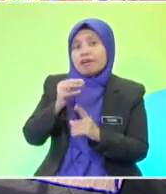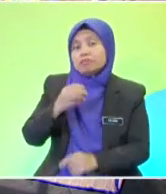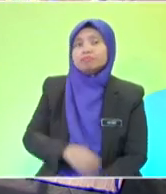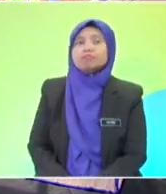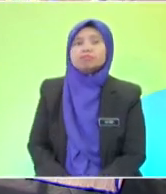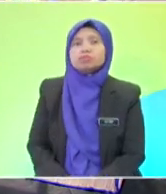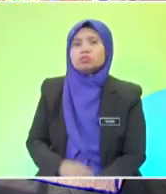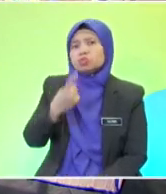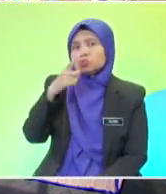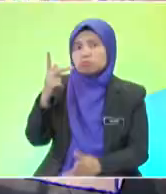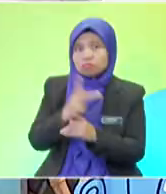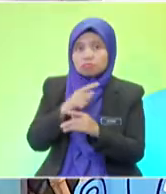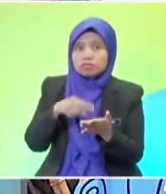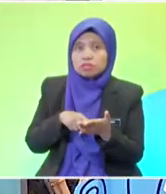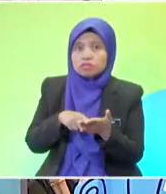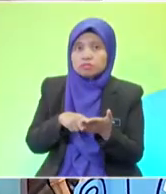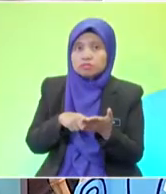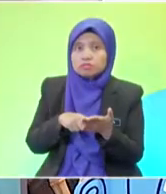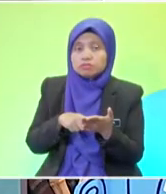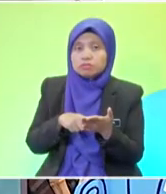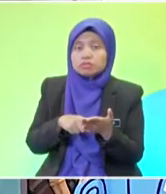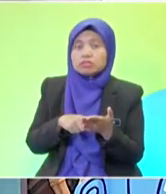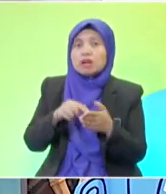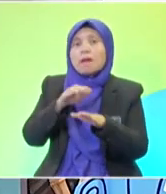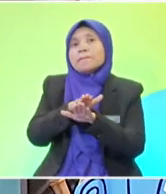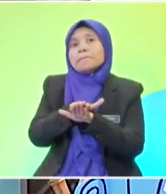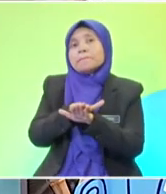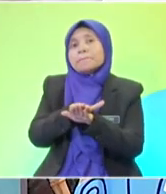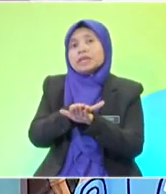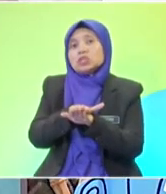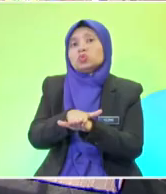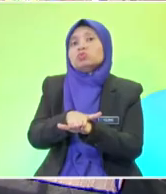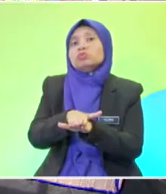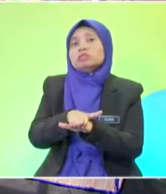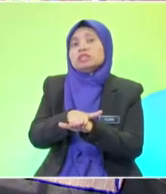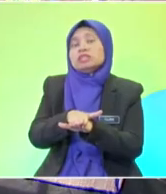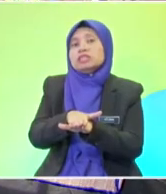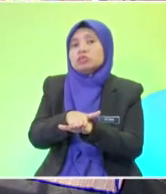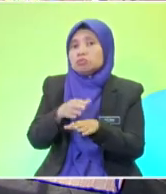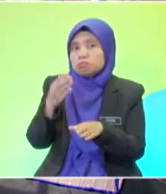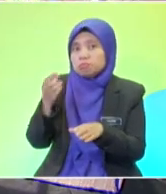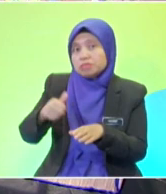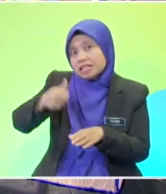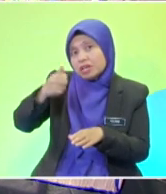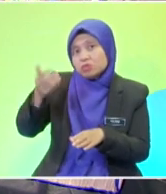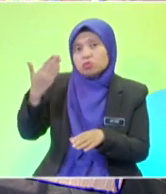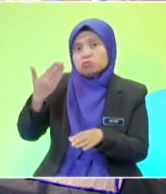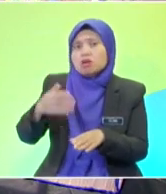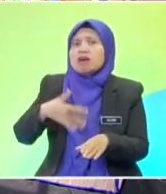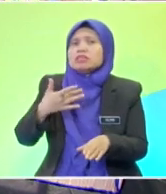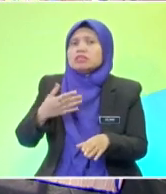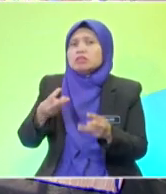untuk kali ini punya lima empat jadi rasanya